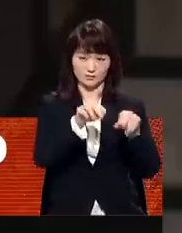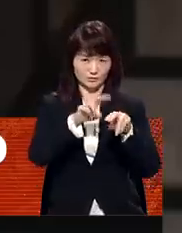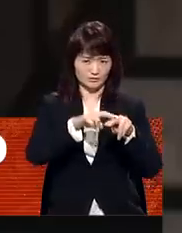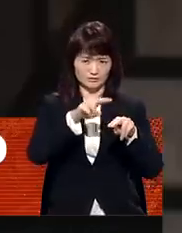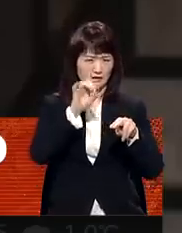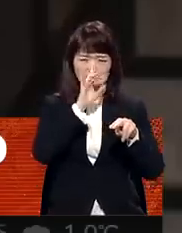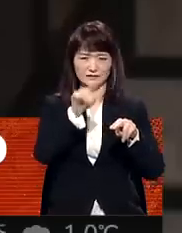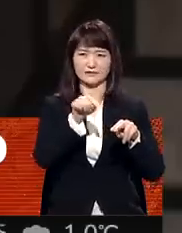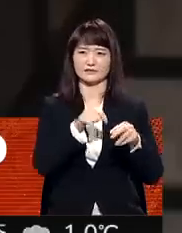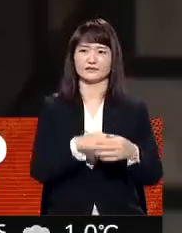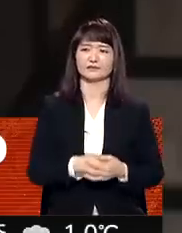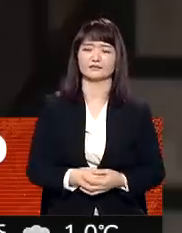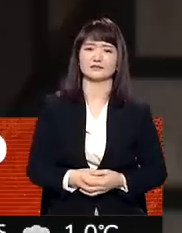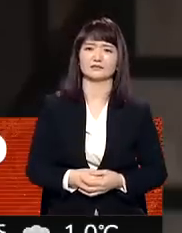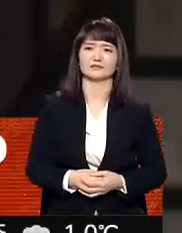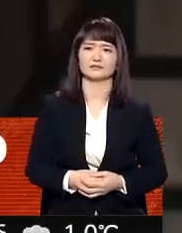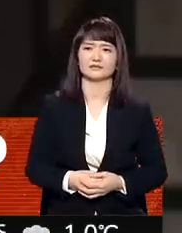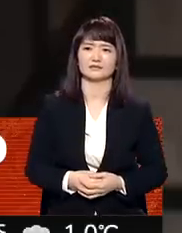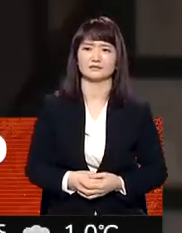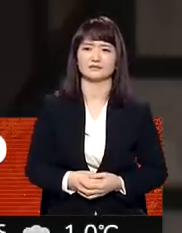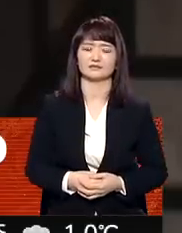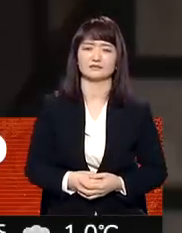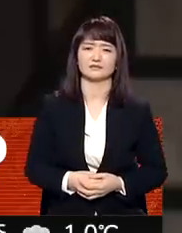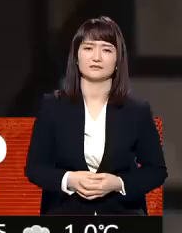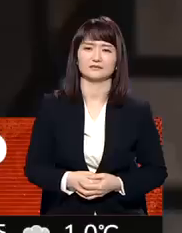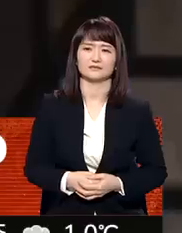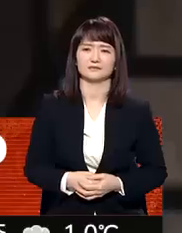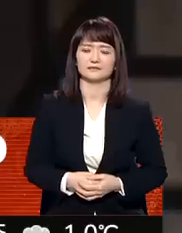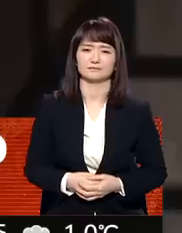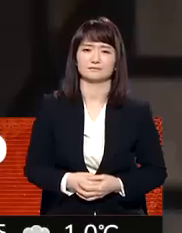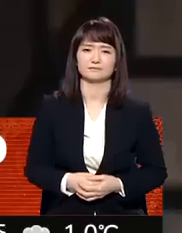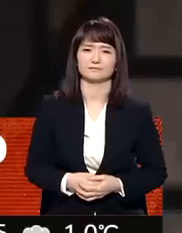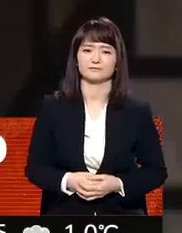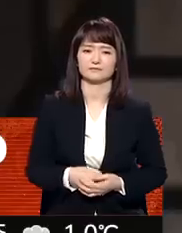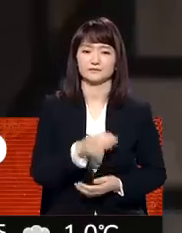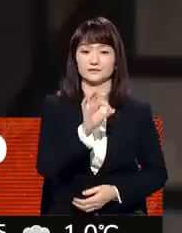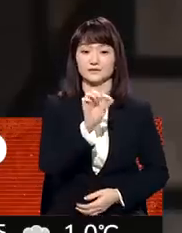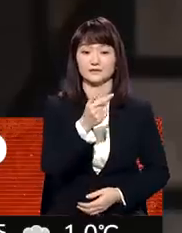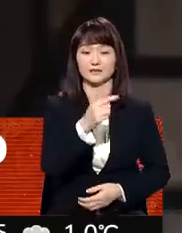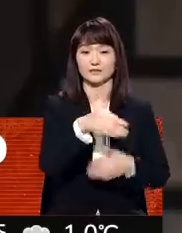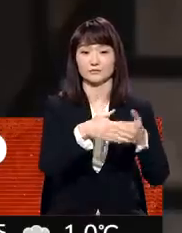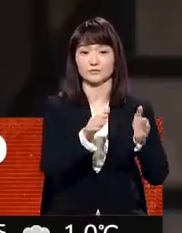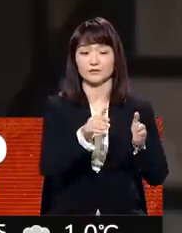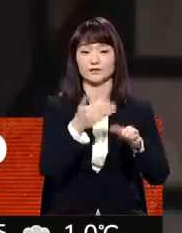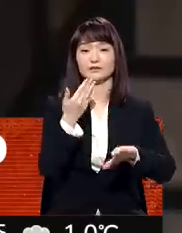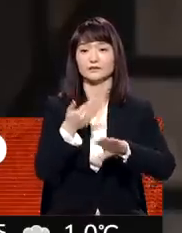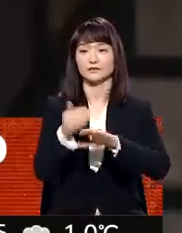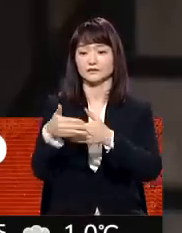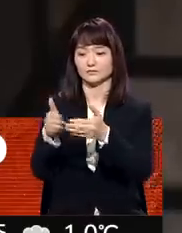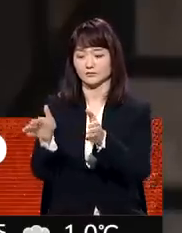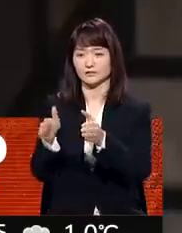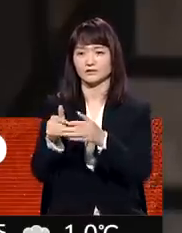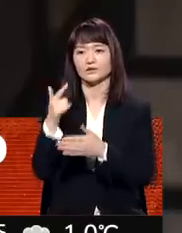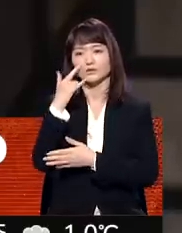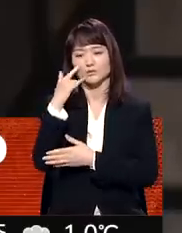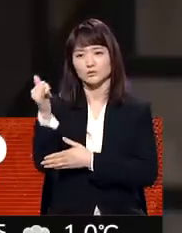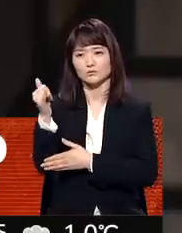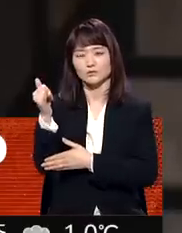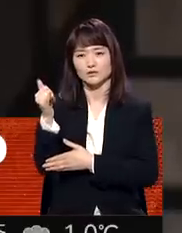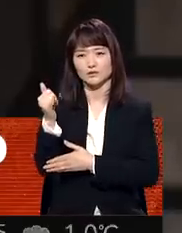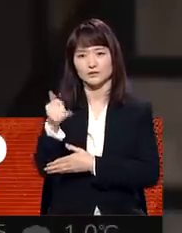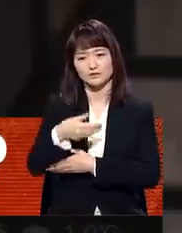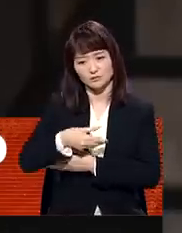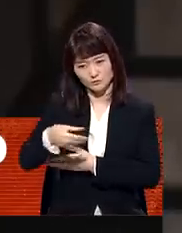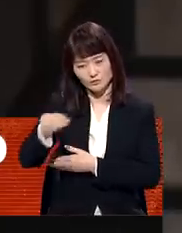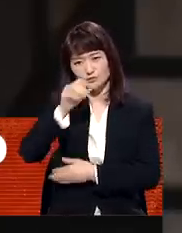얼마나 좋은데 그건 바깥쪽이라기 때문에 저는 안 되면 안방이 아니면 다른 방이라도 어머니께 꼭 아버님께내어 드렸으면 좋겠다는